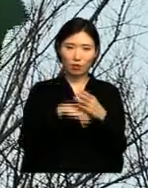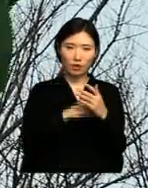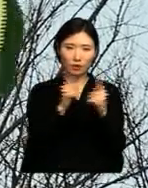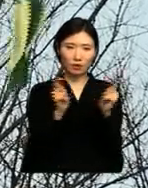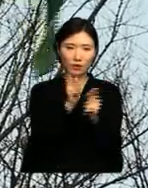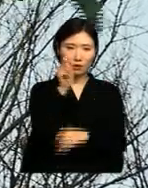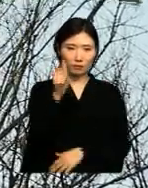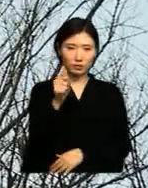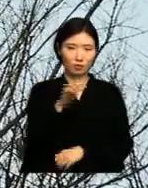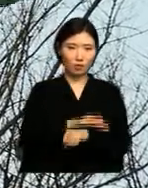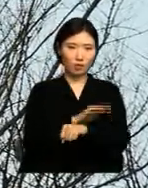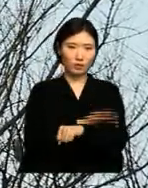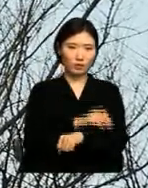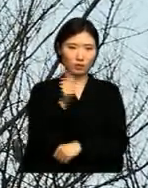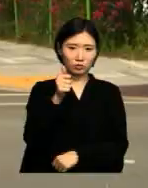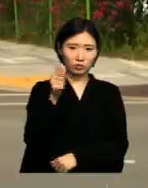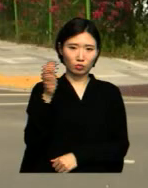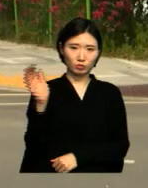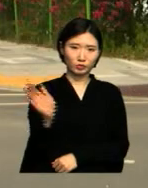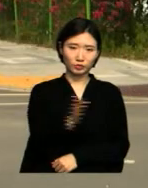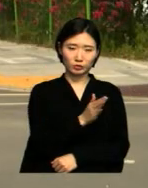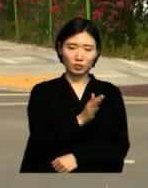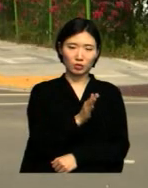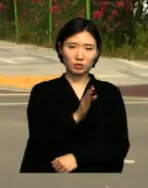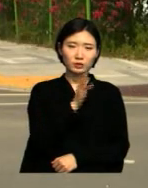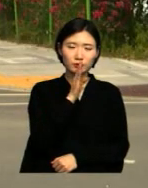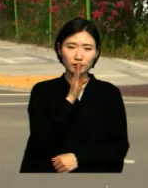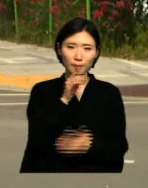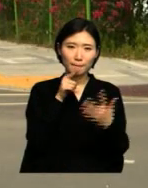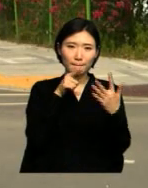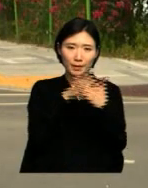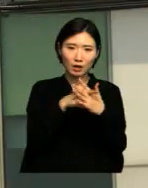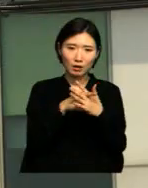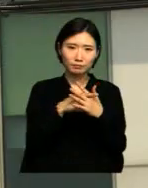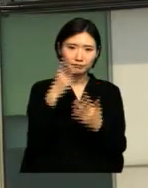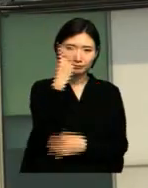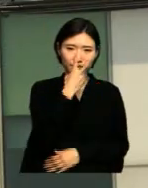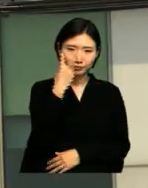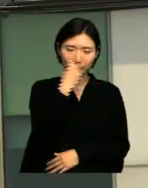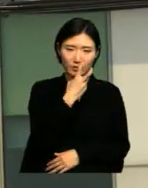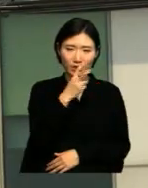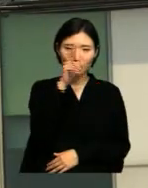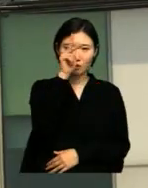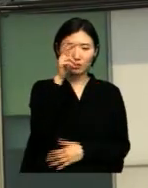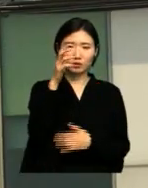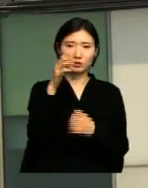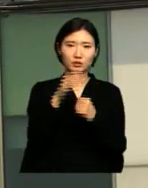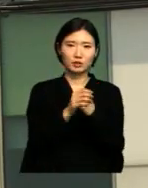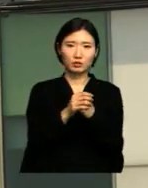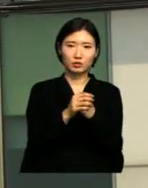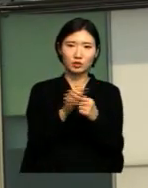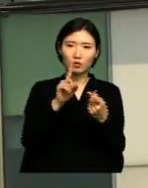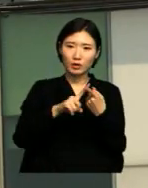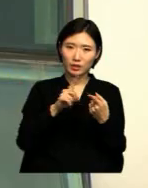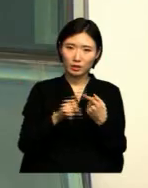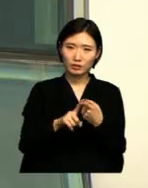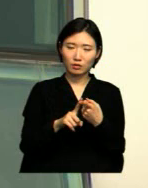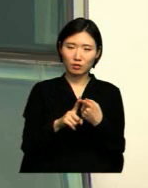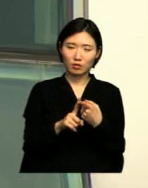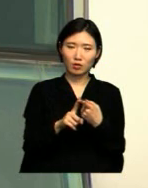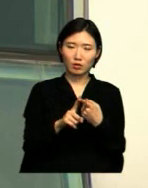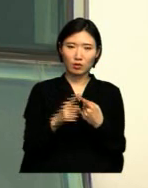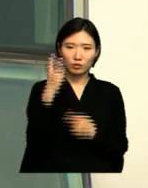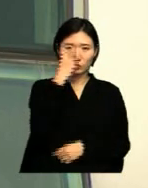과장과 팀장으로부터 사실관계 파악에 나섰고 하남경찰서도 부정청탁에 의한 채용비리 혐의에 대해